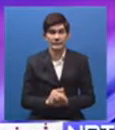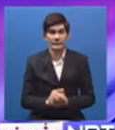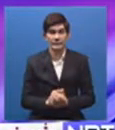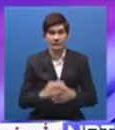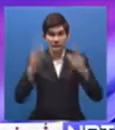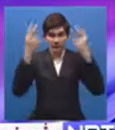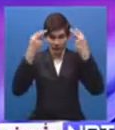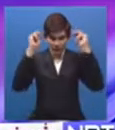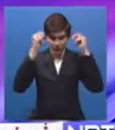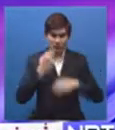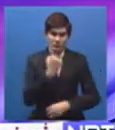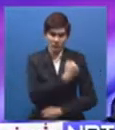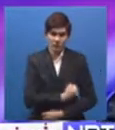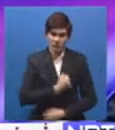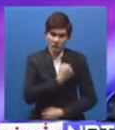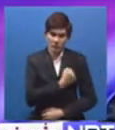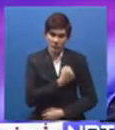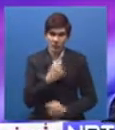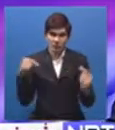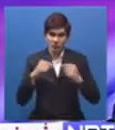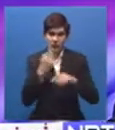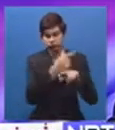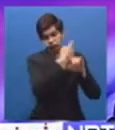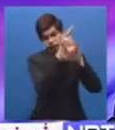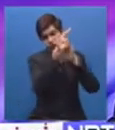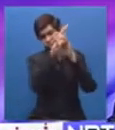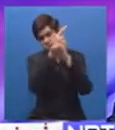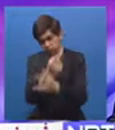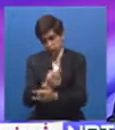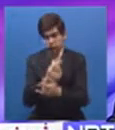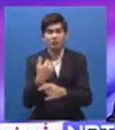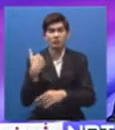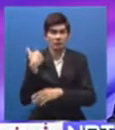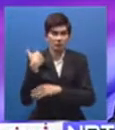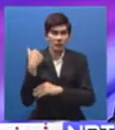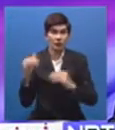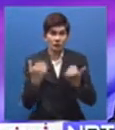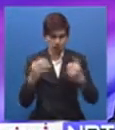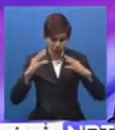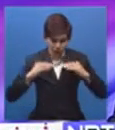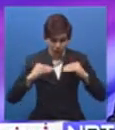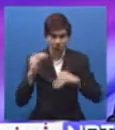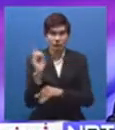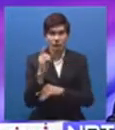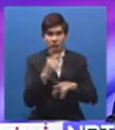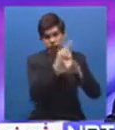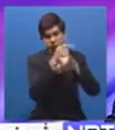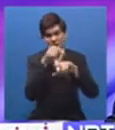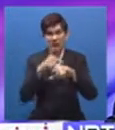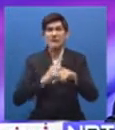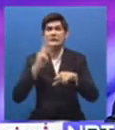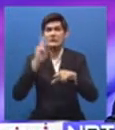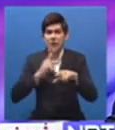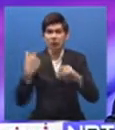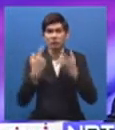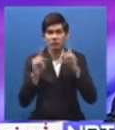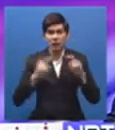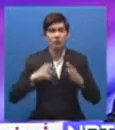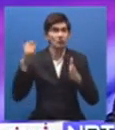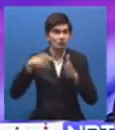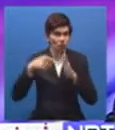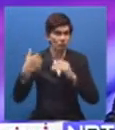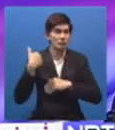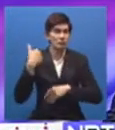นายกรัฐมนตรีเสียใจกับเหตุการณ์เฮลิคอปเตอร์ของกองทัพภาคที่3ตกวานนี้ยอมรับเป็นเฮลิคอปเตอร์เก่าแต่มีการซ่อมบำรุงมาอย่างต่